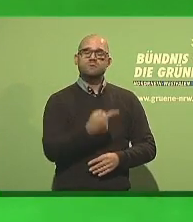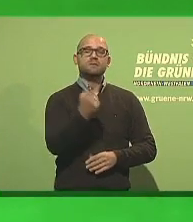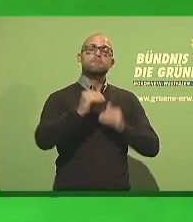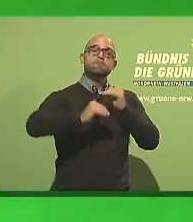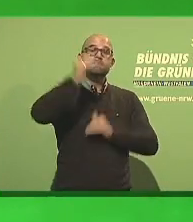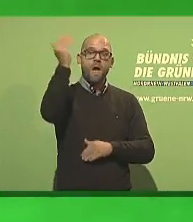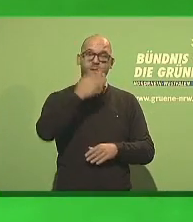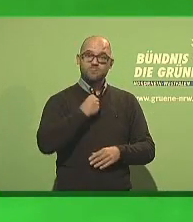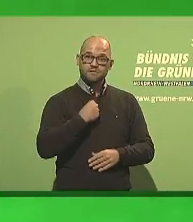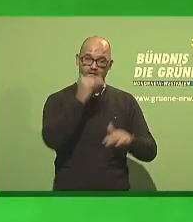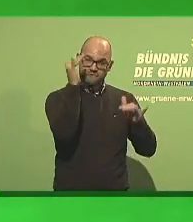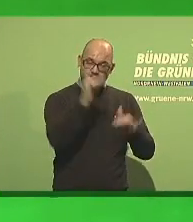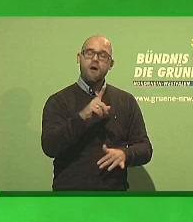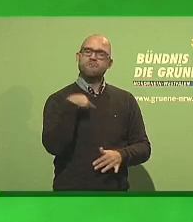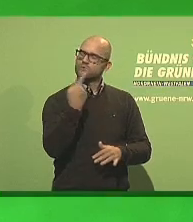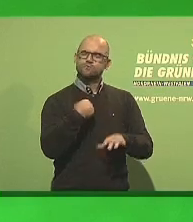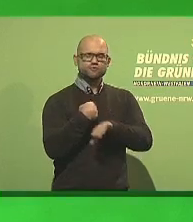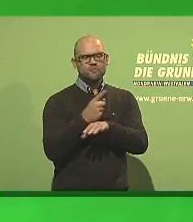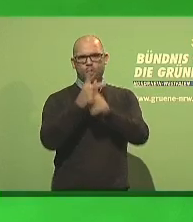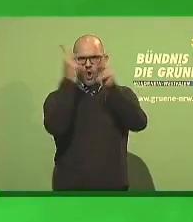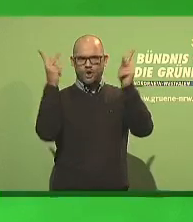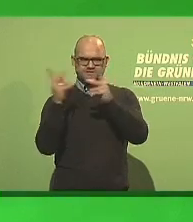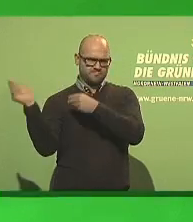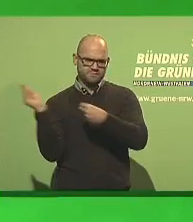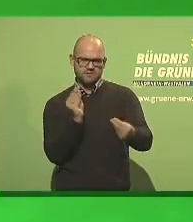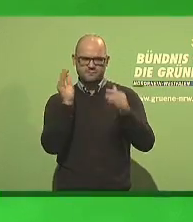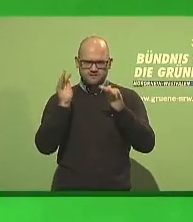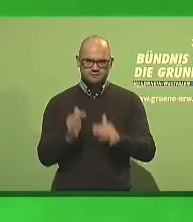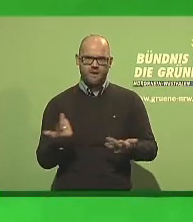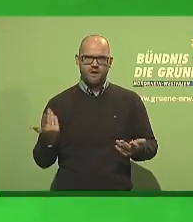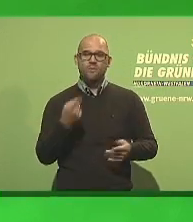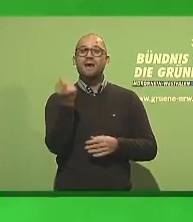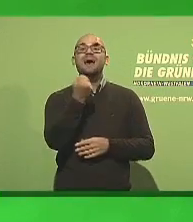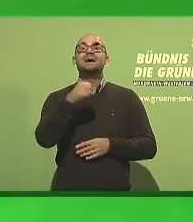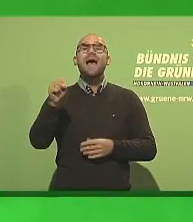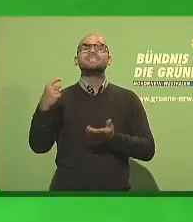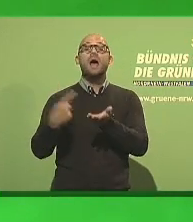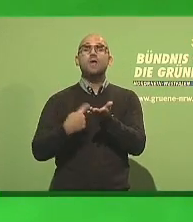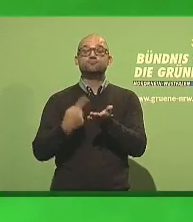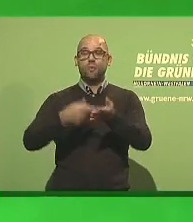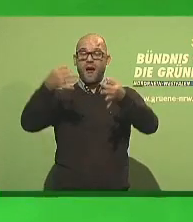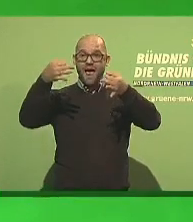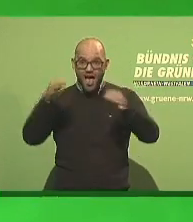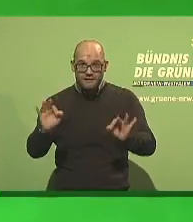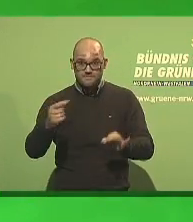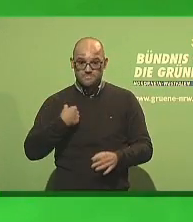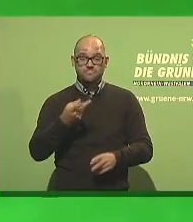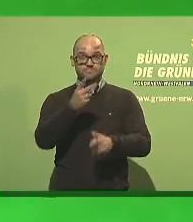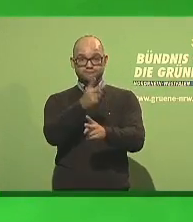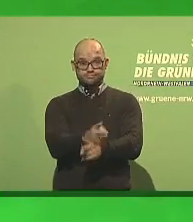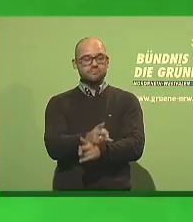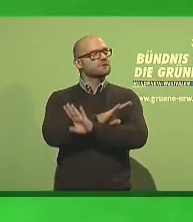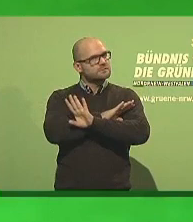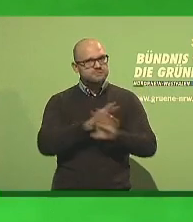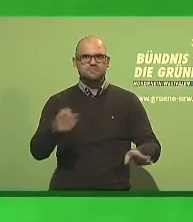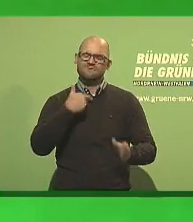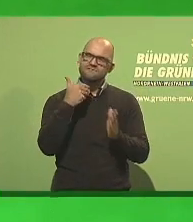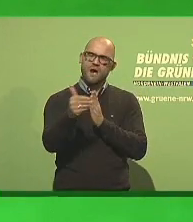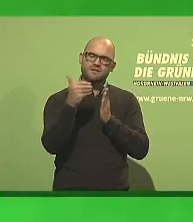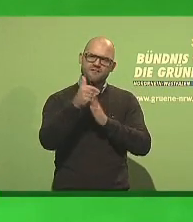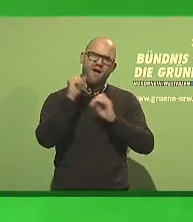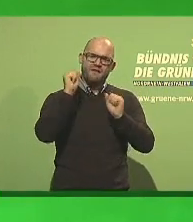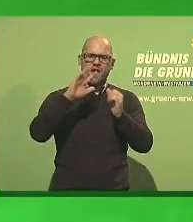Grüne werden uns aber auch nicht verabschieden, wenn der Rechtsanspruch erfüllt ist. Wir übernehmen auch Verantwortung für die Qualität der